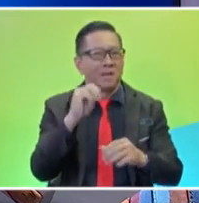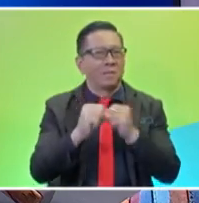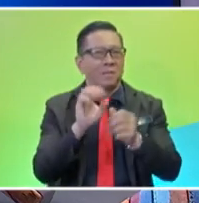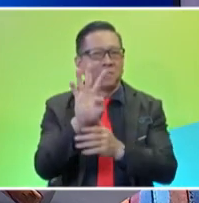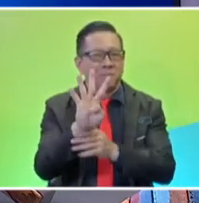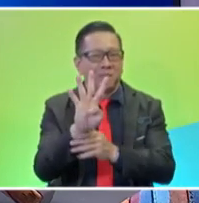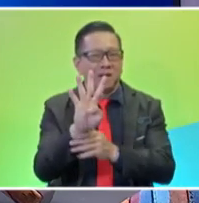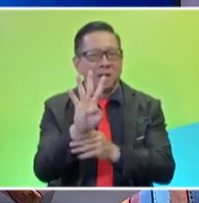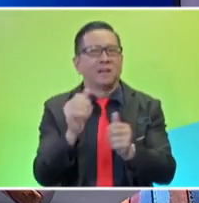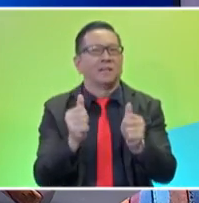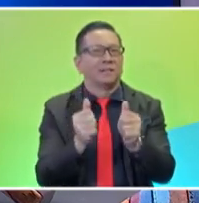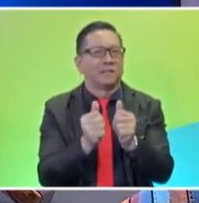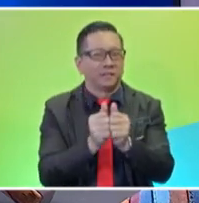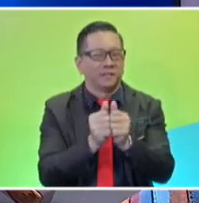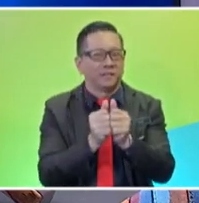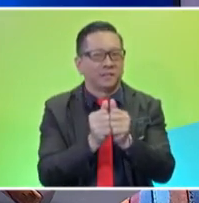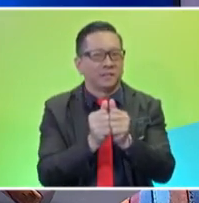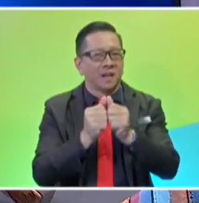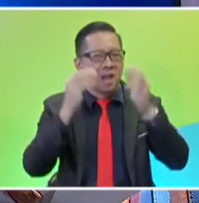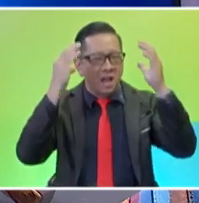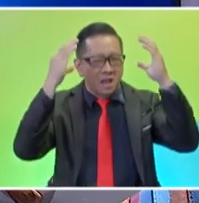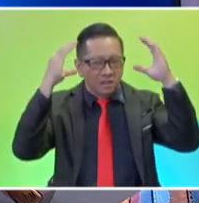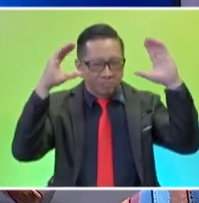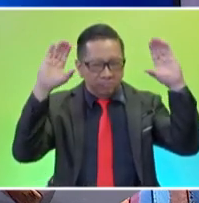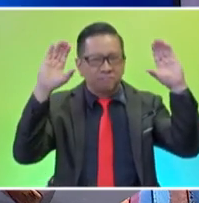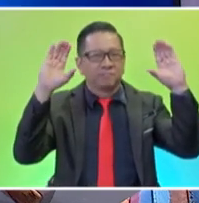dan kita bawakan kepada anda semua